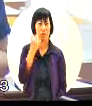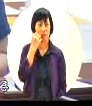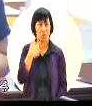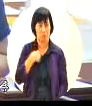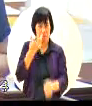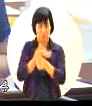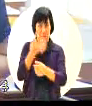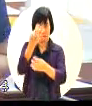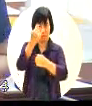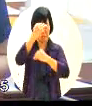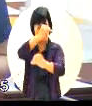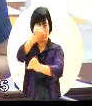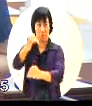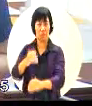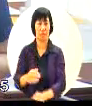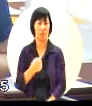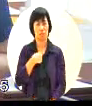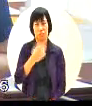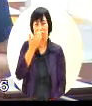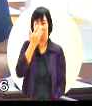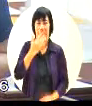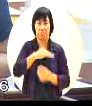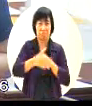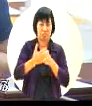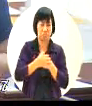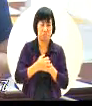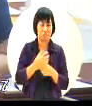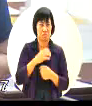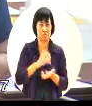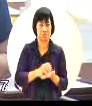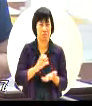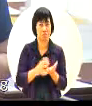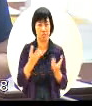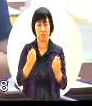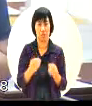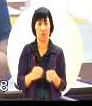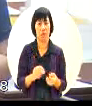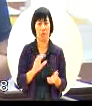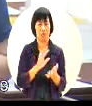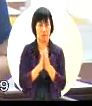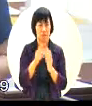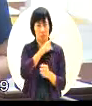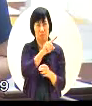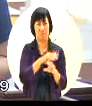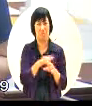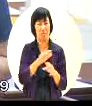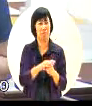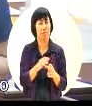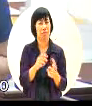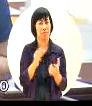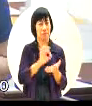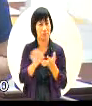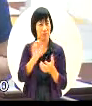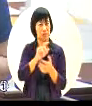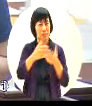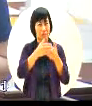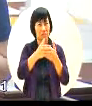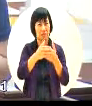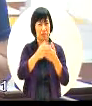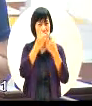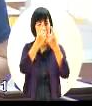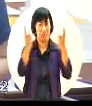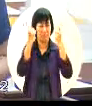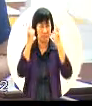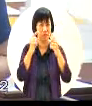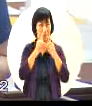啊，我嘛唔敢来讲保证讲啥物期限。啊，伊拢用大学城讲，啊，大学城从当时从，用迄个关系